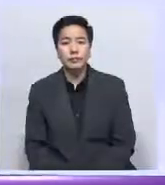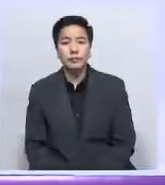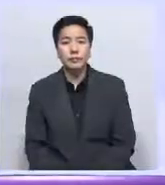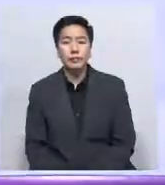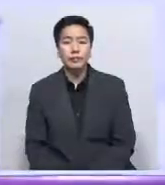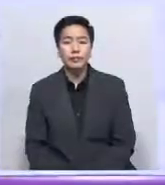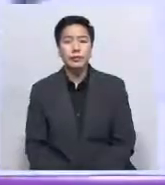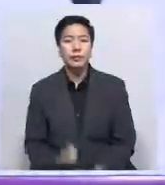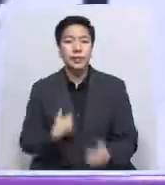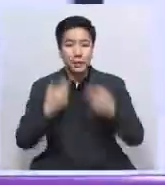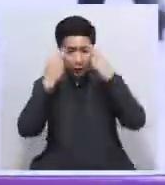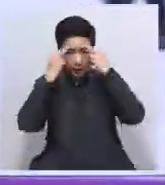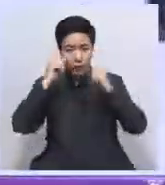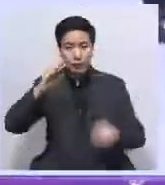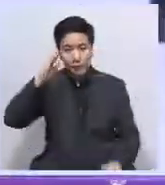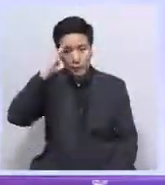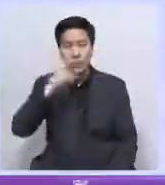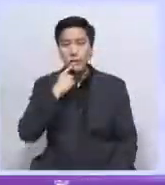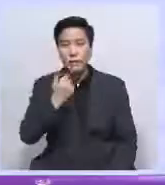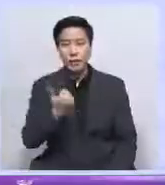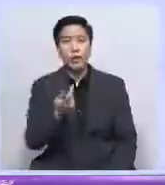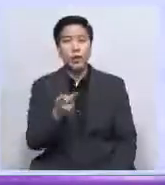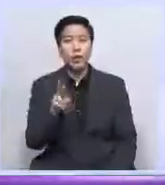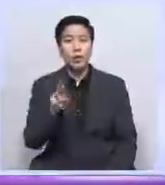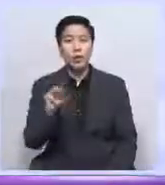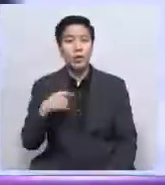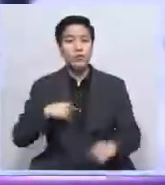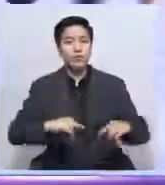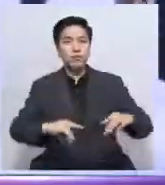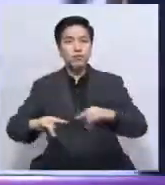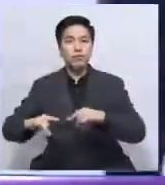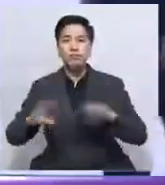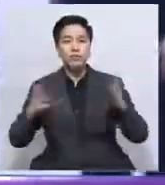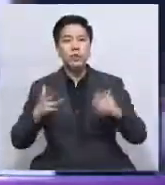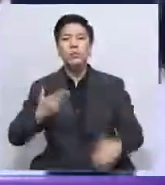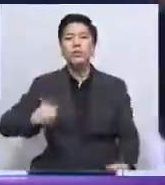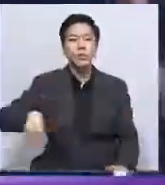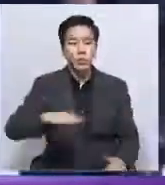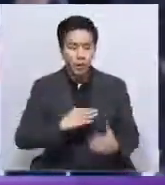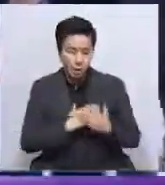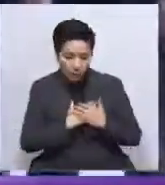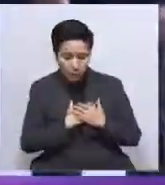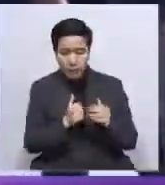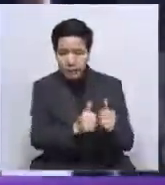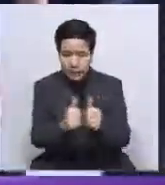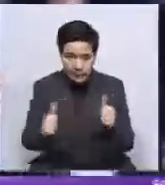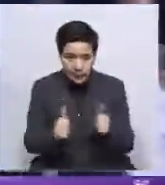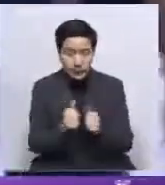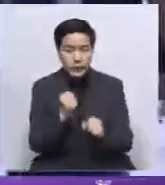ด้านพลเอกประยุทธ์จันทร์โอชานายกรัฐมนตรียืนยันในคณะรัฐมนตรีไม่มีรอยร้าวทุกคนรักกันดีทำงานร่ว